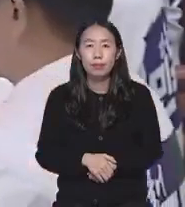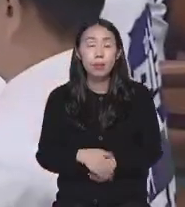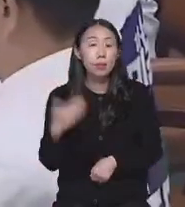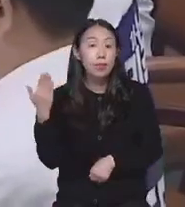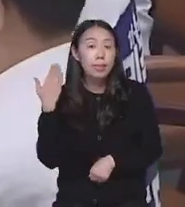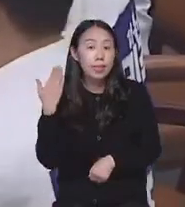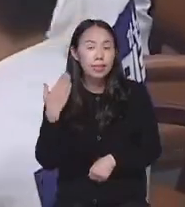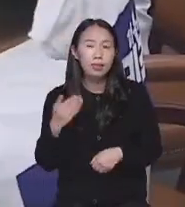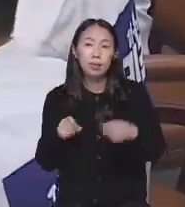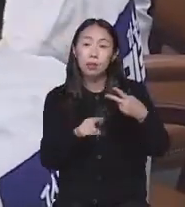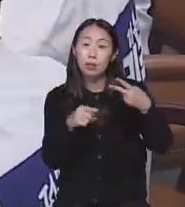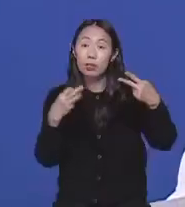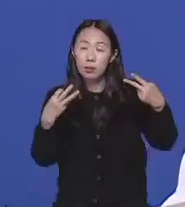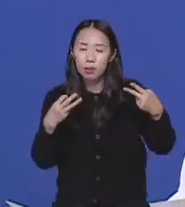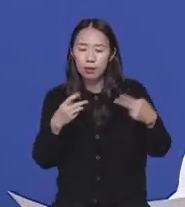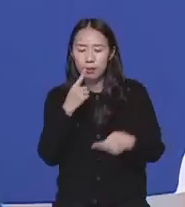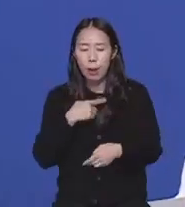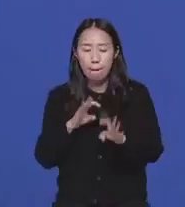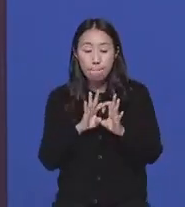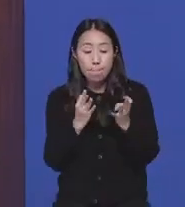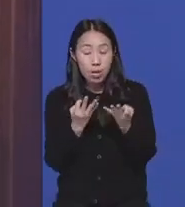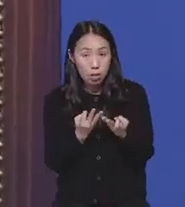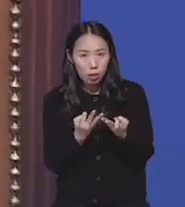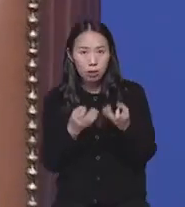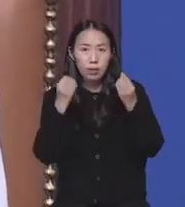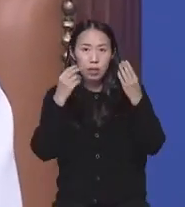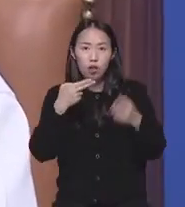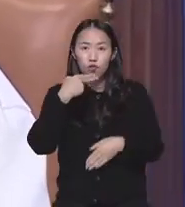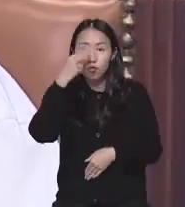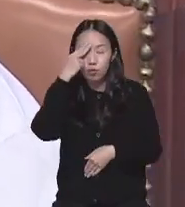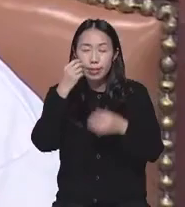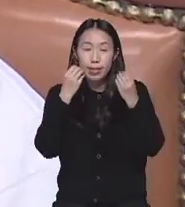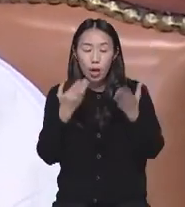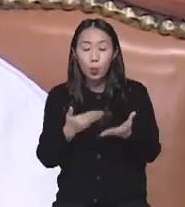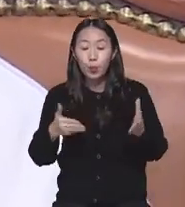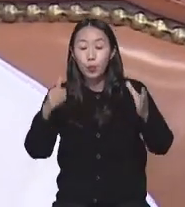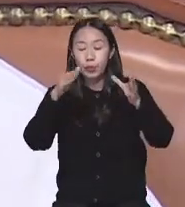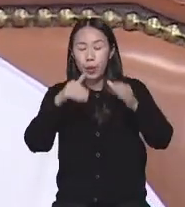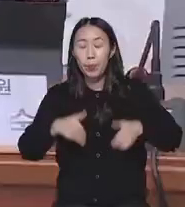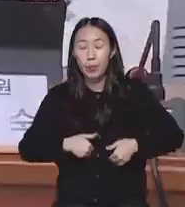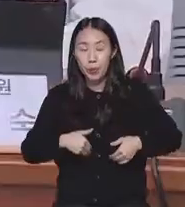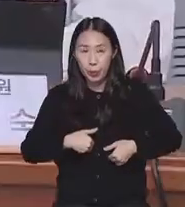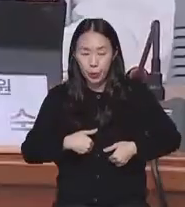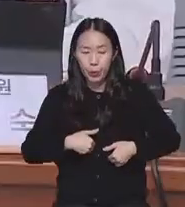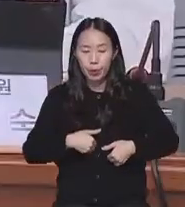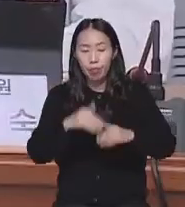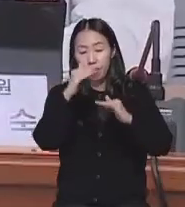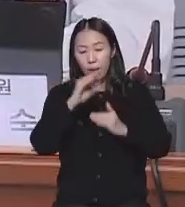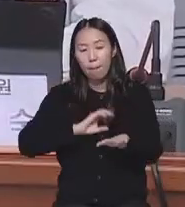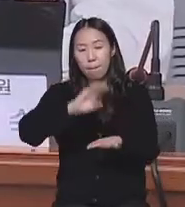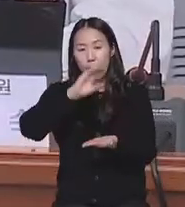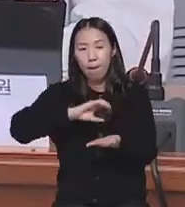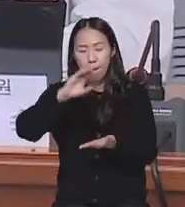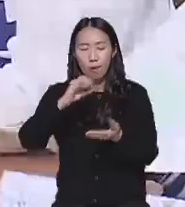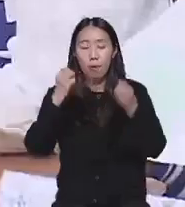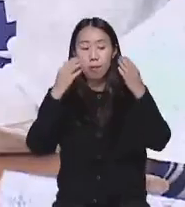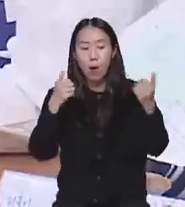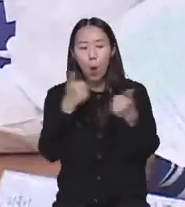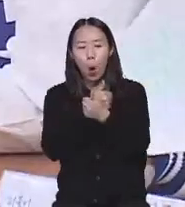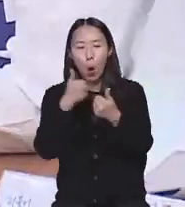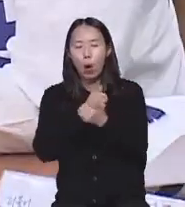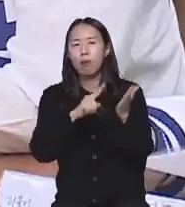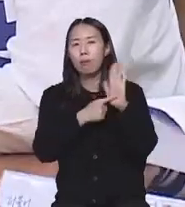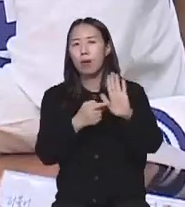지난 13일 자신의 페이스북에 새 술은 새 부대라는 글을 올려 물갈이를 예고한 더불어민주당 이재명